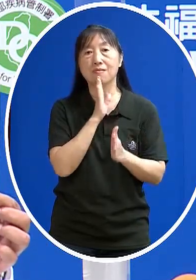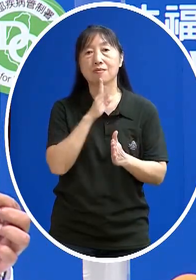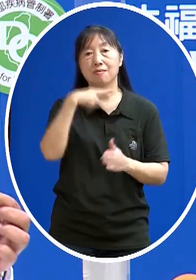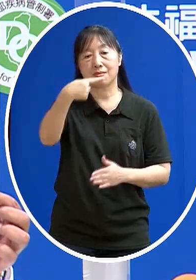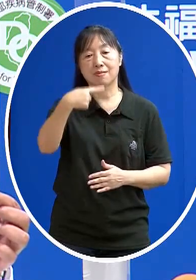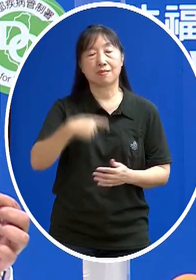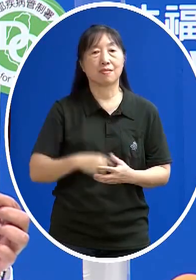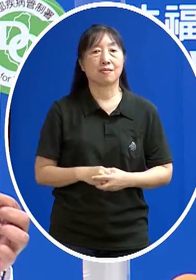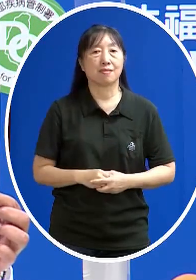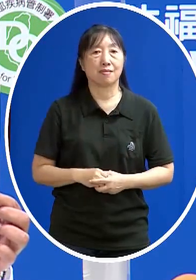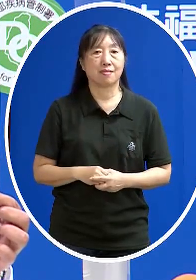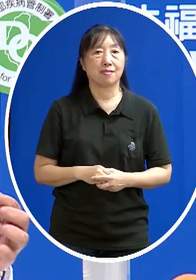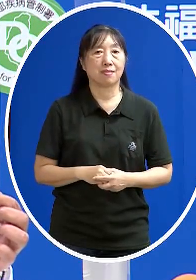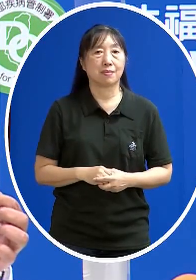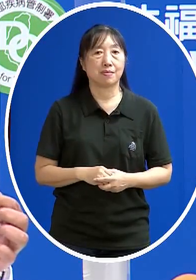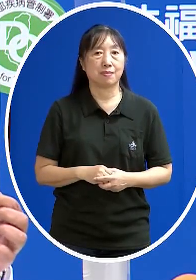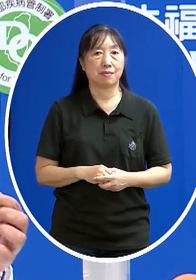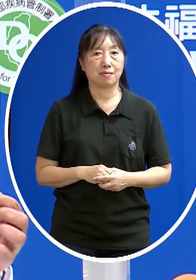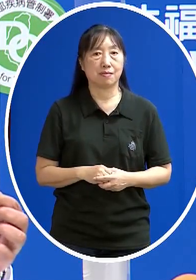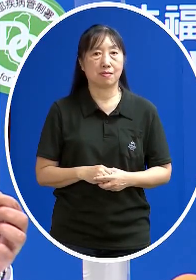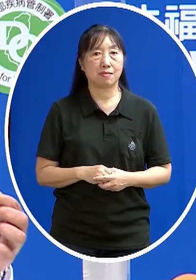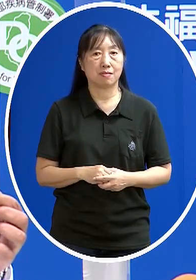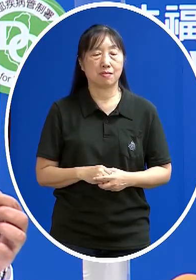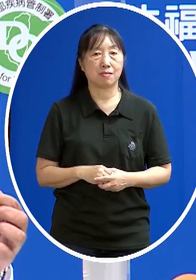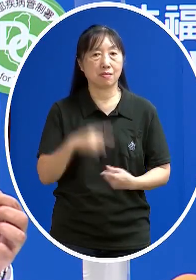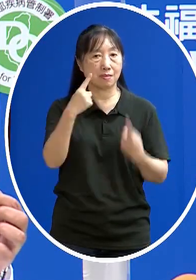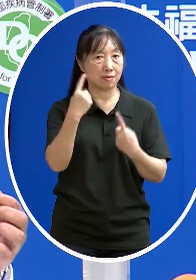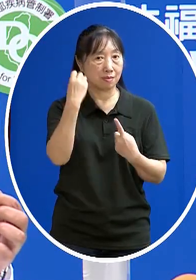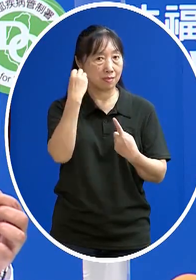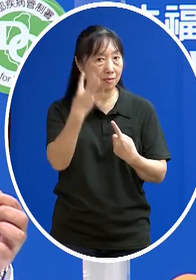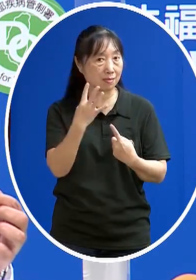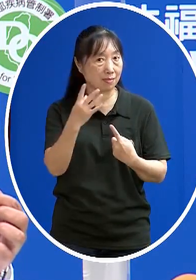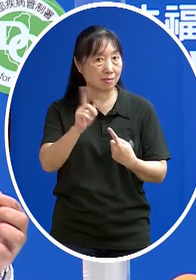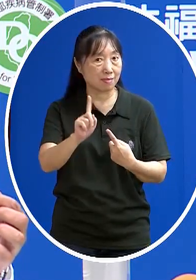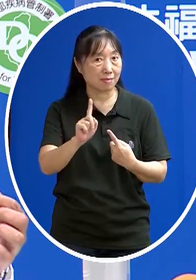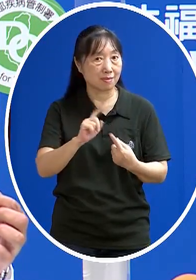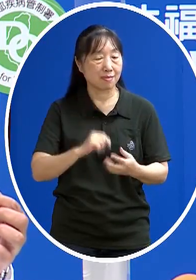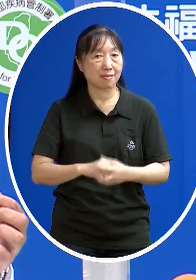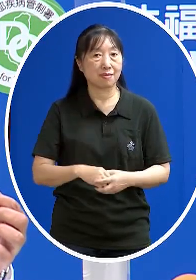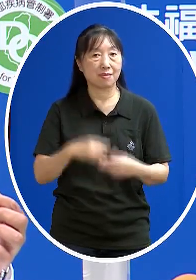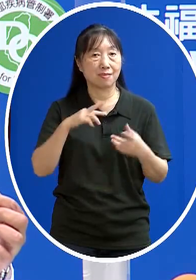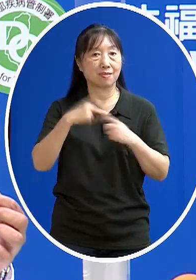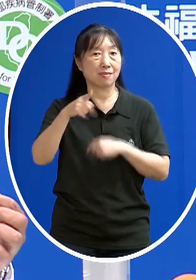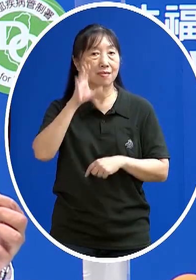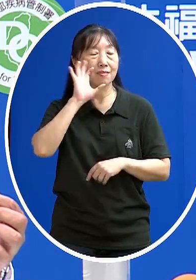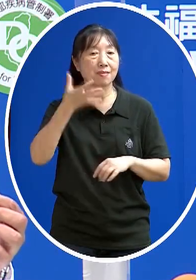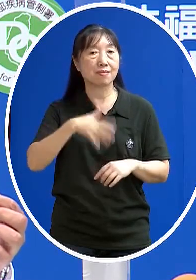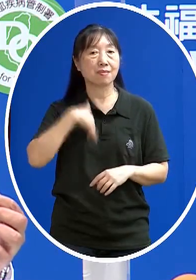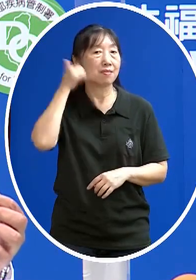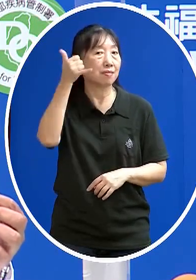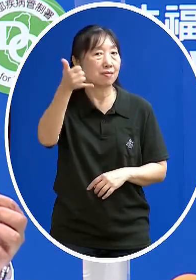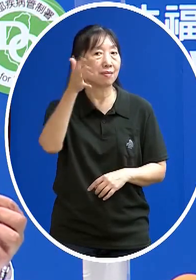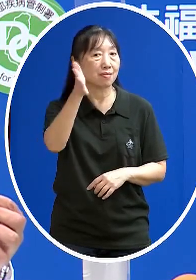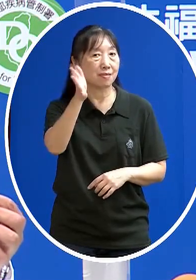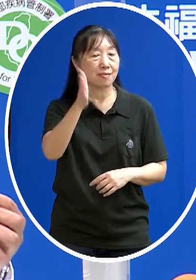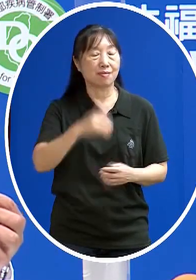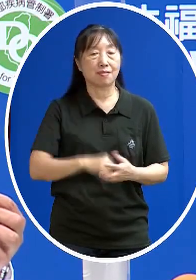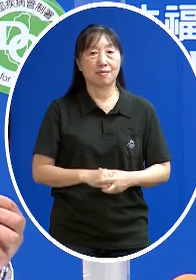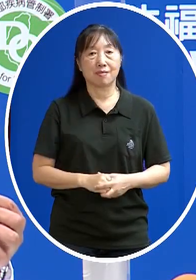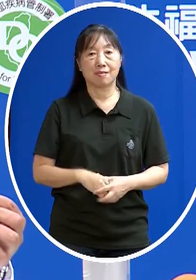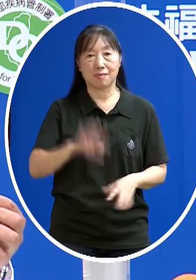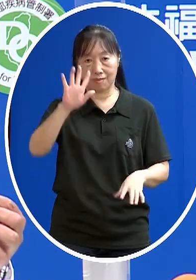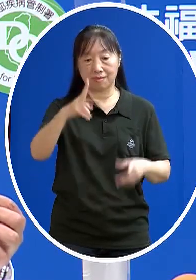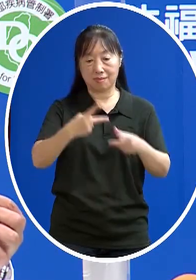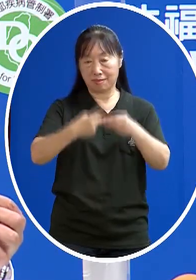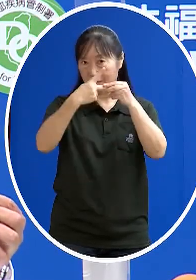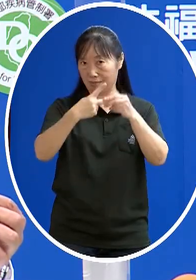阴性。然后第二个比较新的一个结果，我们跟太方来做询问，他们那时候也有做第